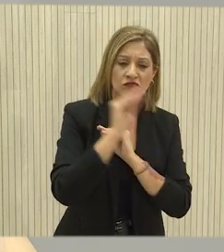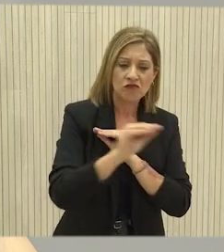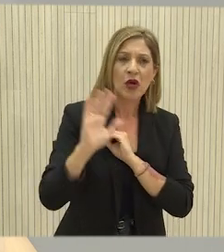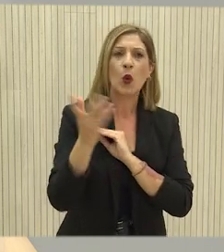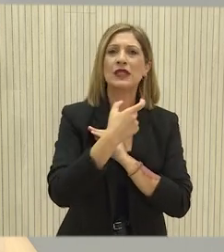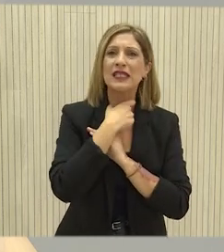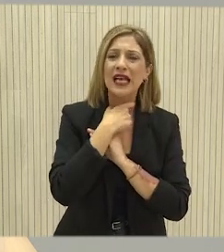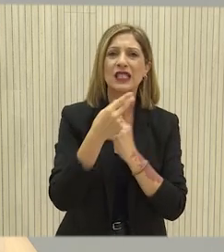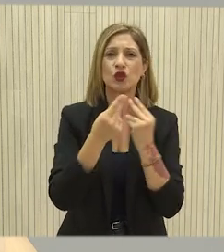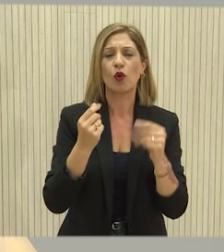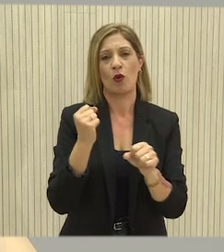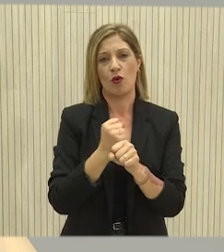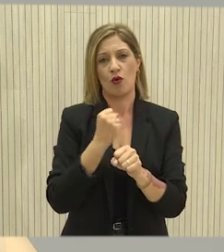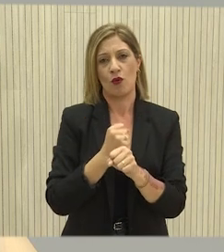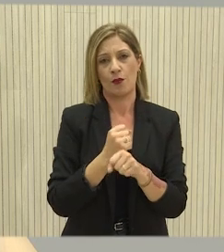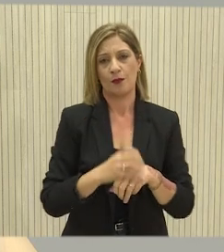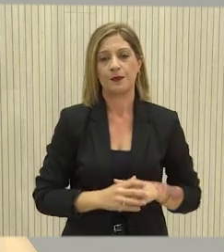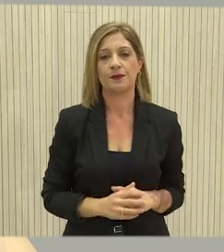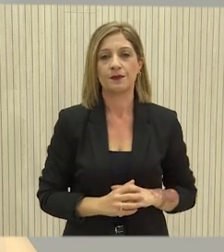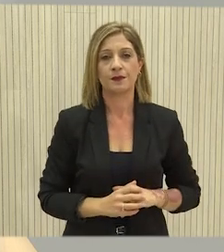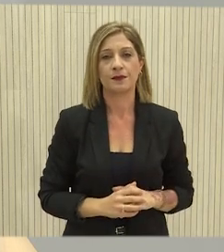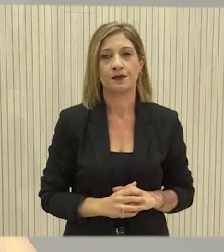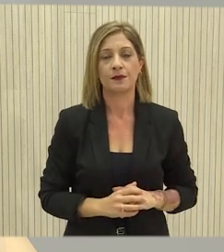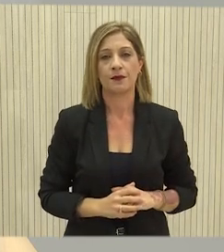διαδικασίες, συνθήκες αλλά και προοπτικές.